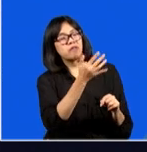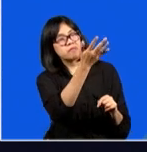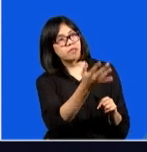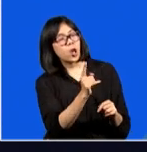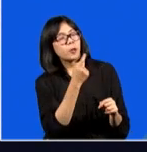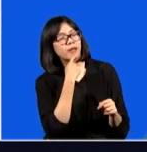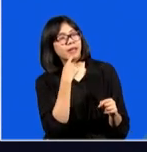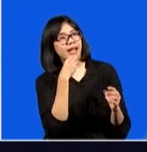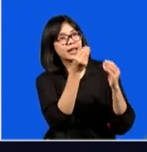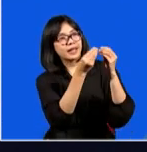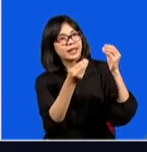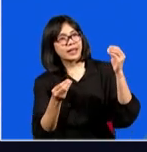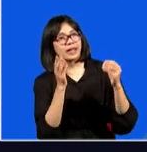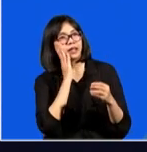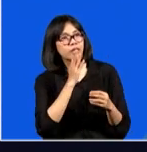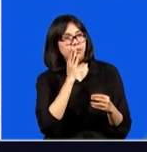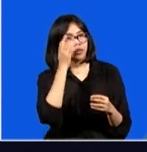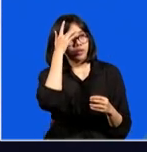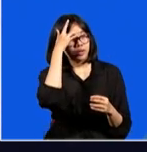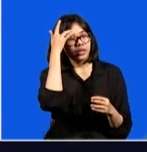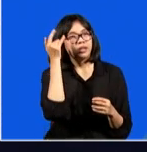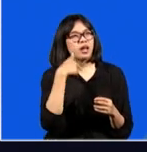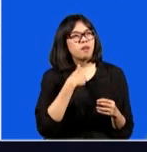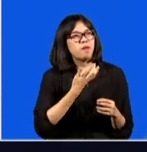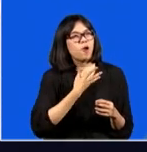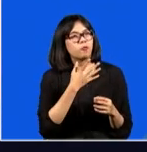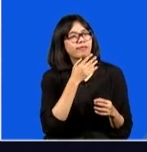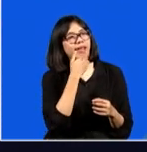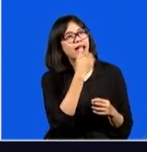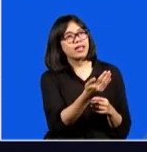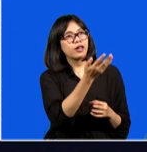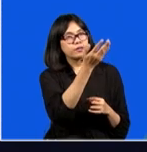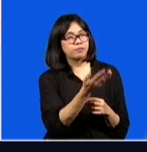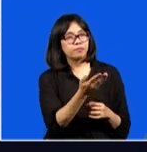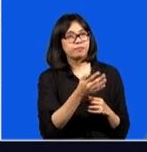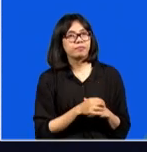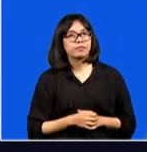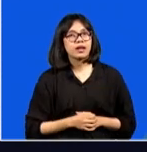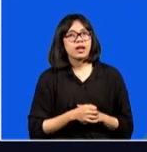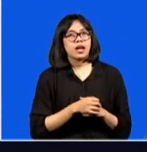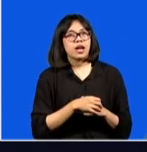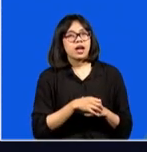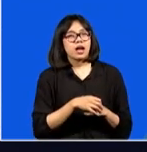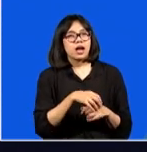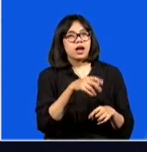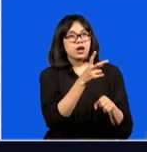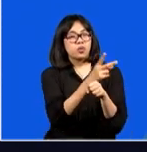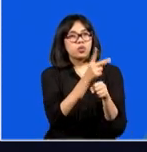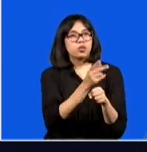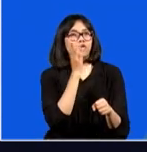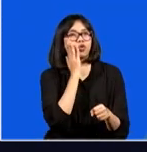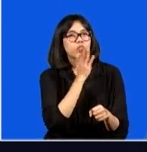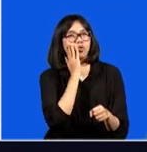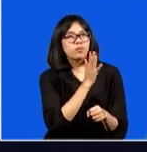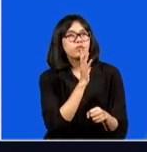saya kepengen nanya apa sih potensi generasi muda guru-guru muda yang